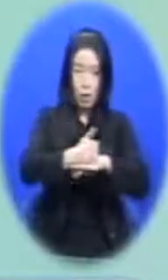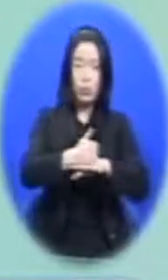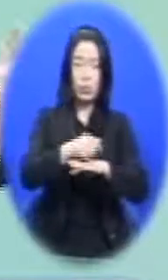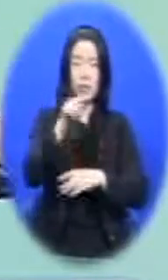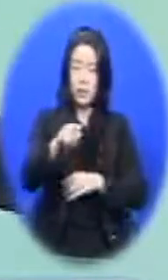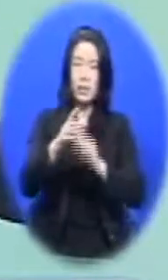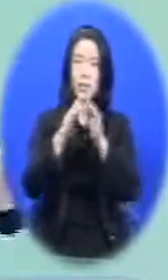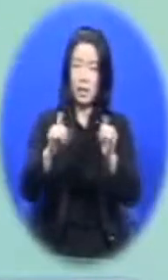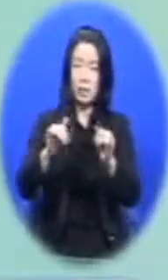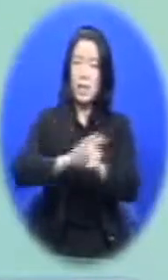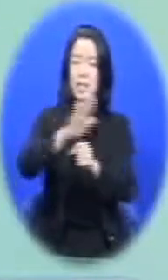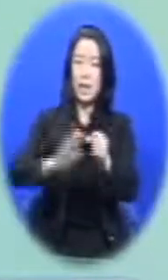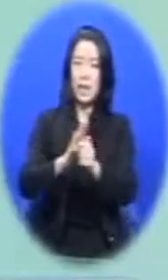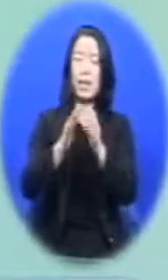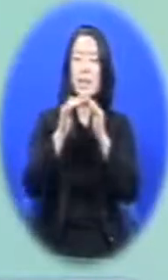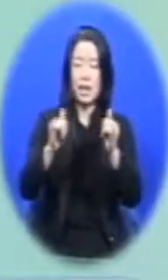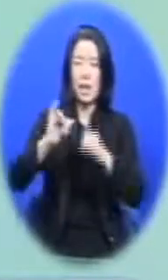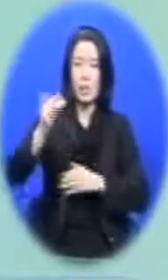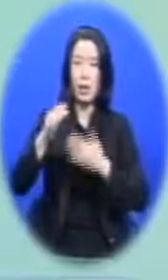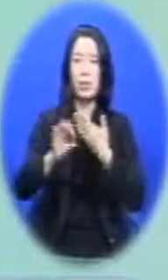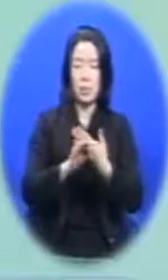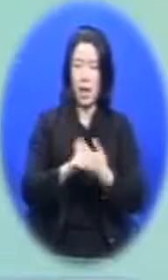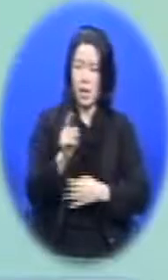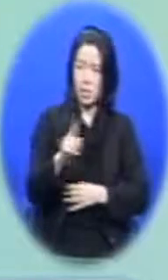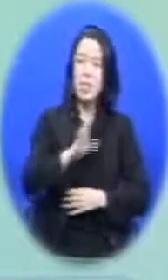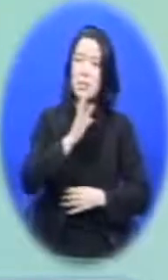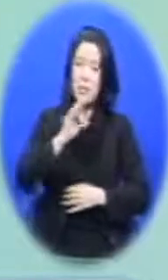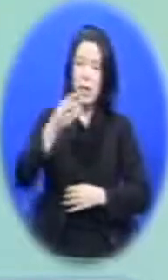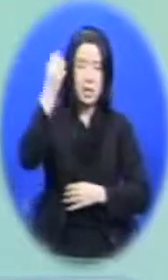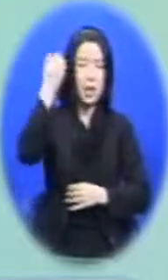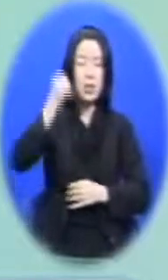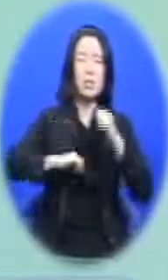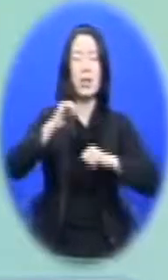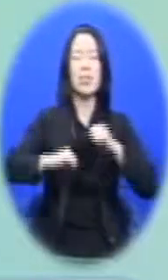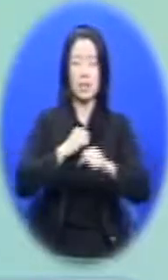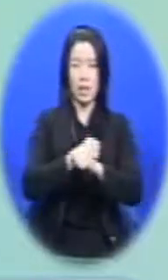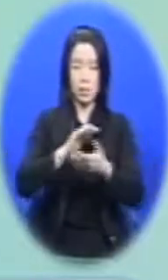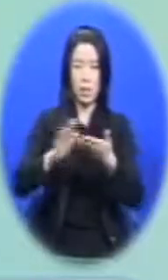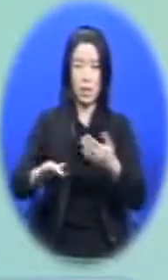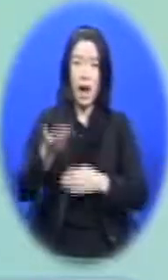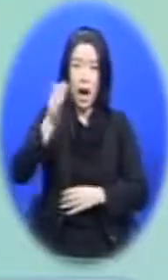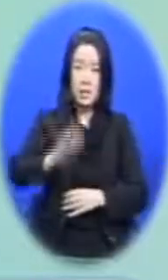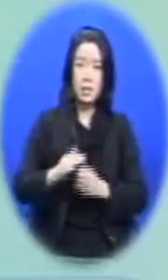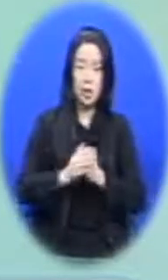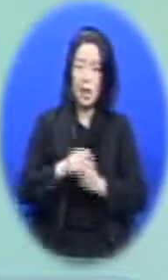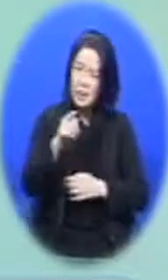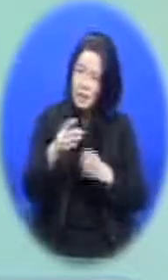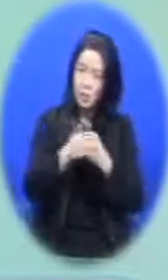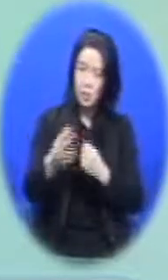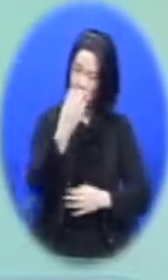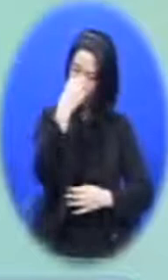그 사람이 사랑의 사람이 되었다면 그러면 그건 정말 성령님의 역사예요. 그러나 그것